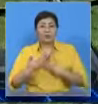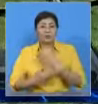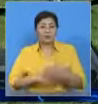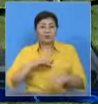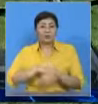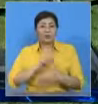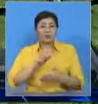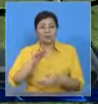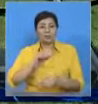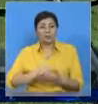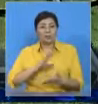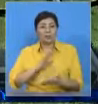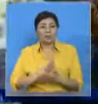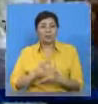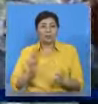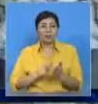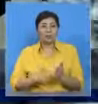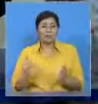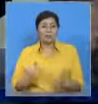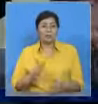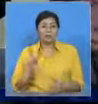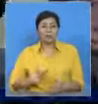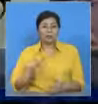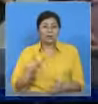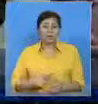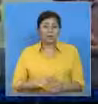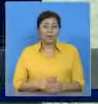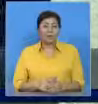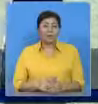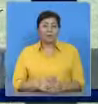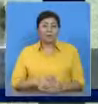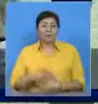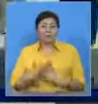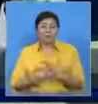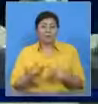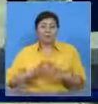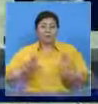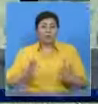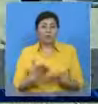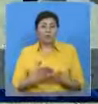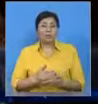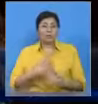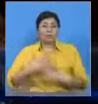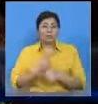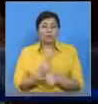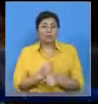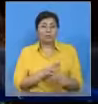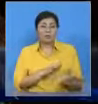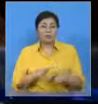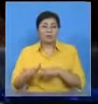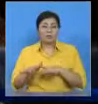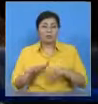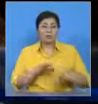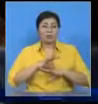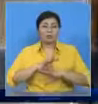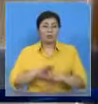80 аса темир жол боюна адам мал чыгуу окуясы аныкталды. Жалпы мамандар осындай окуу окуяны азайтуу үчүн жедел алдын алуу